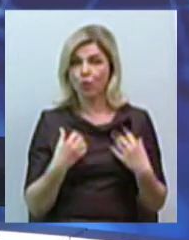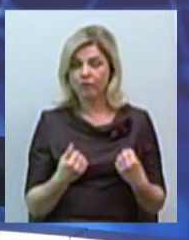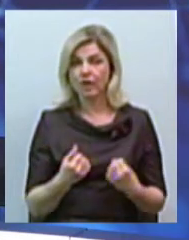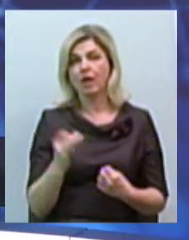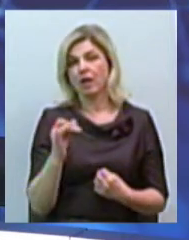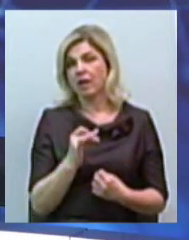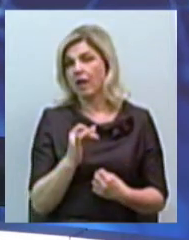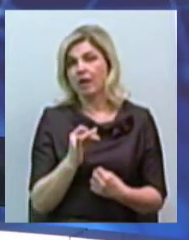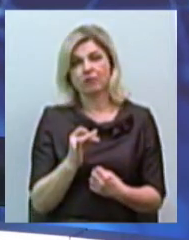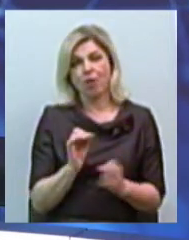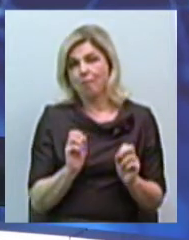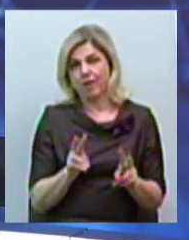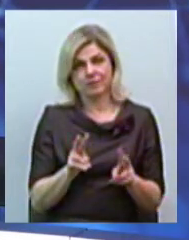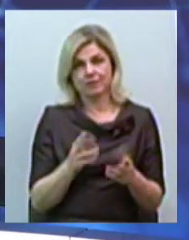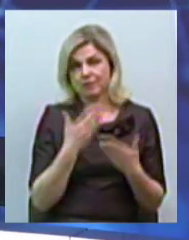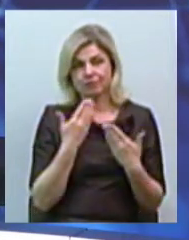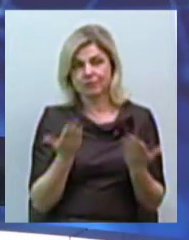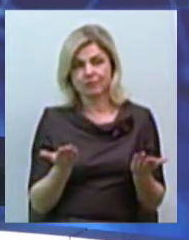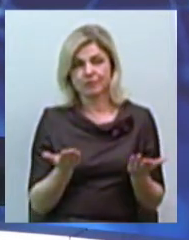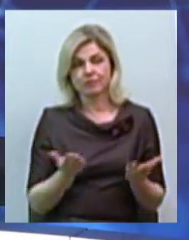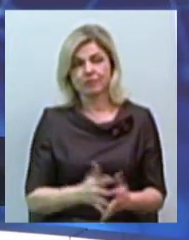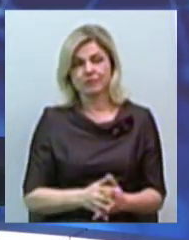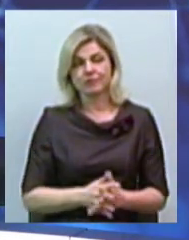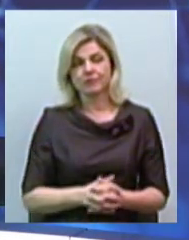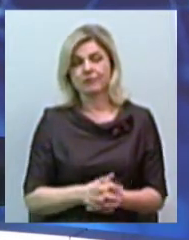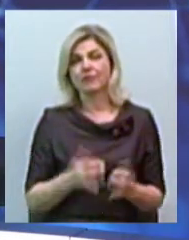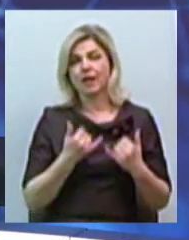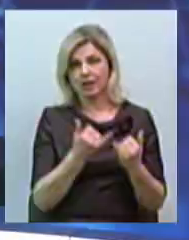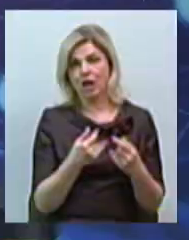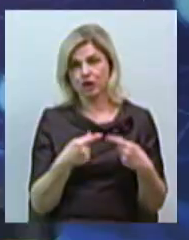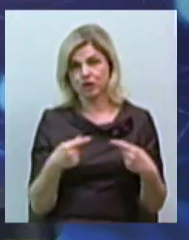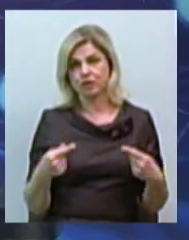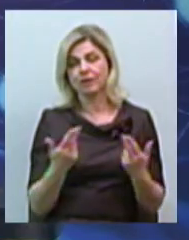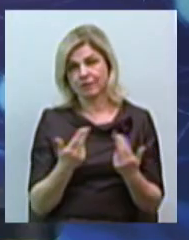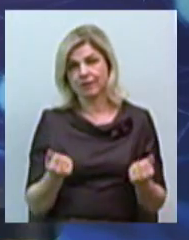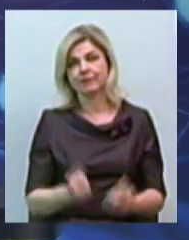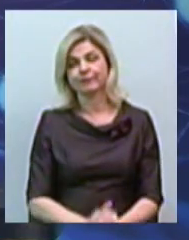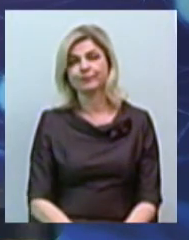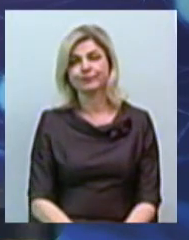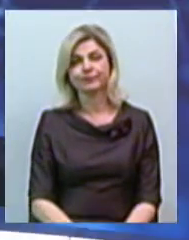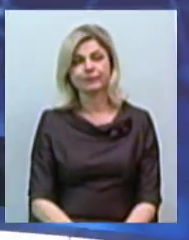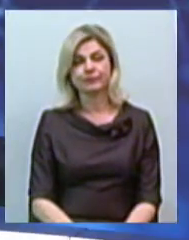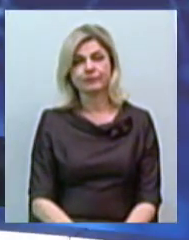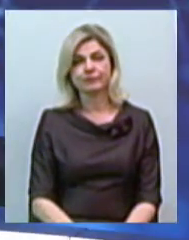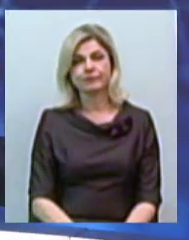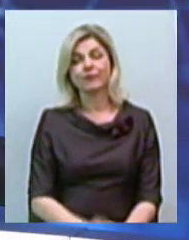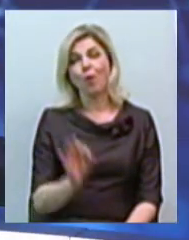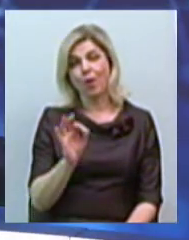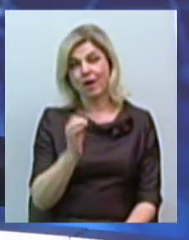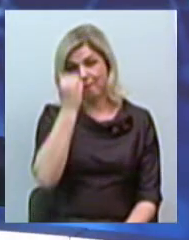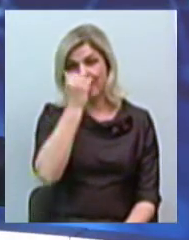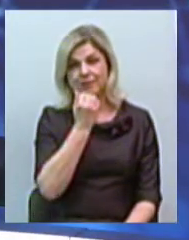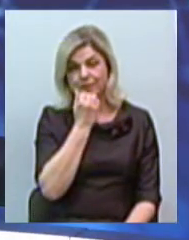і не представляє загрозу для інших. Так, саме так. Ну що ж, Ольга, спасибі,